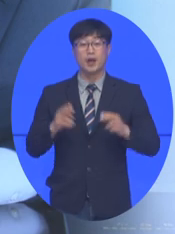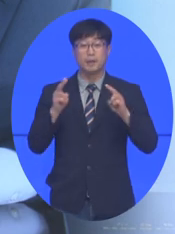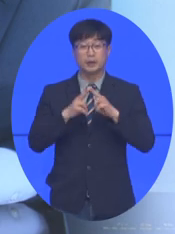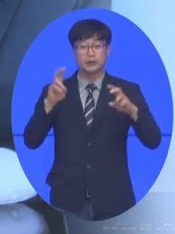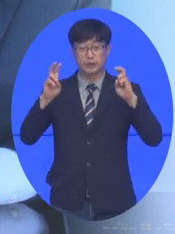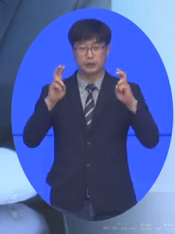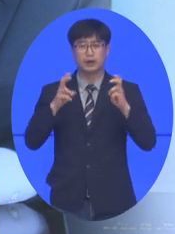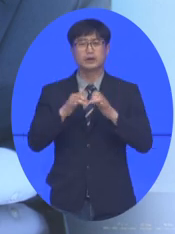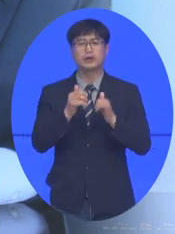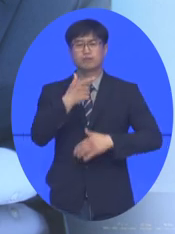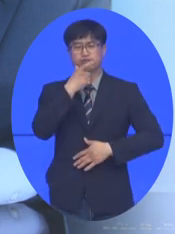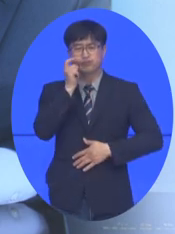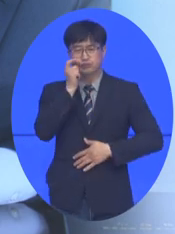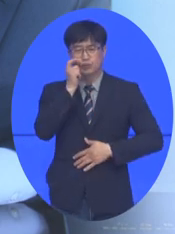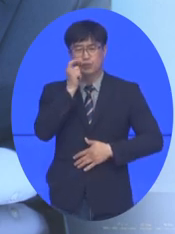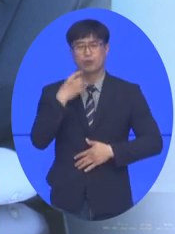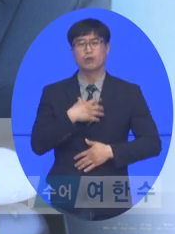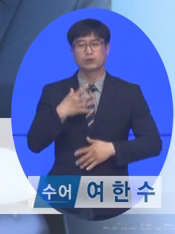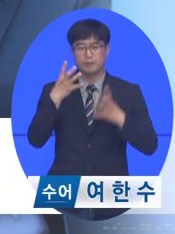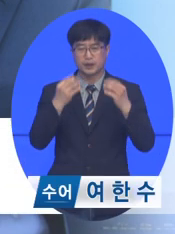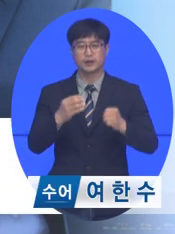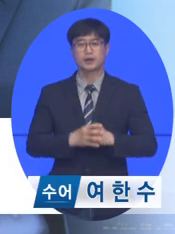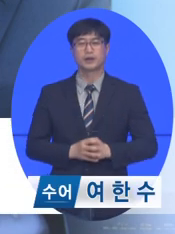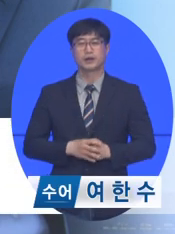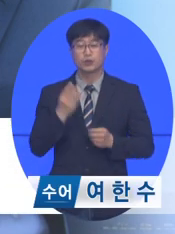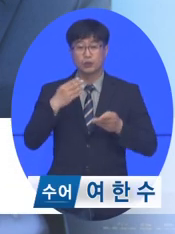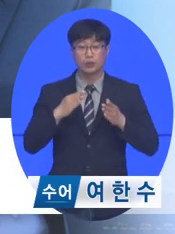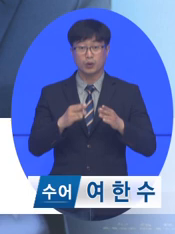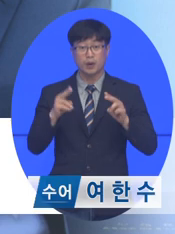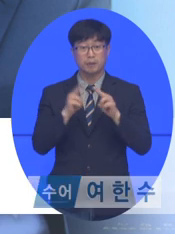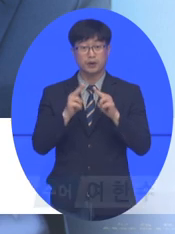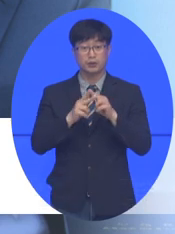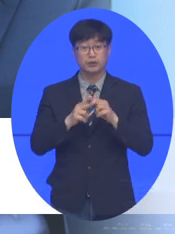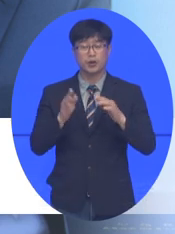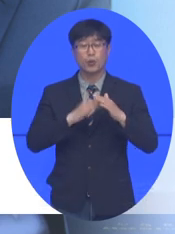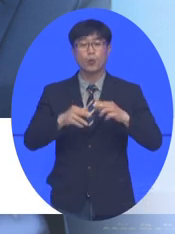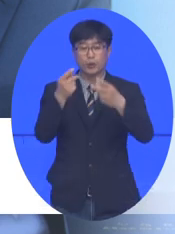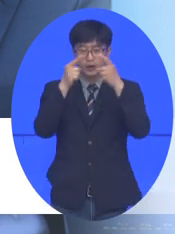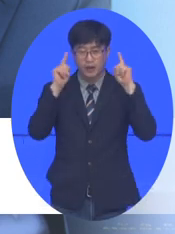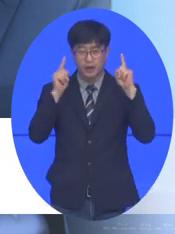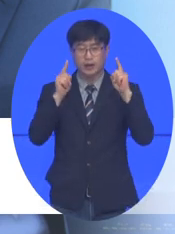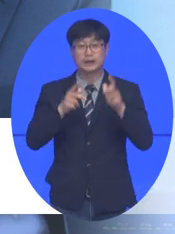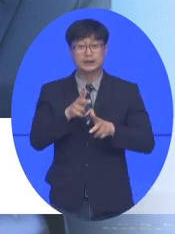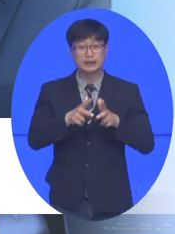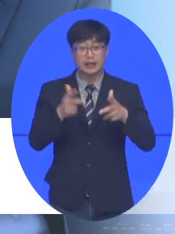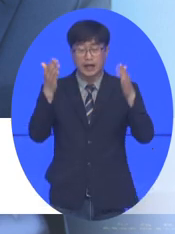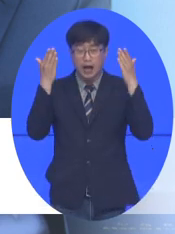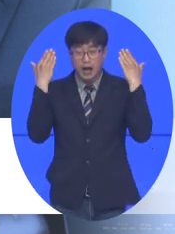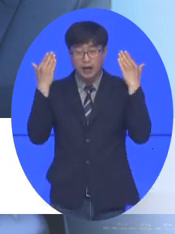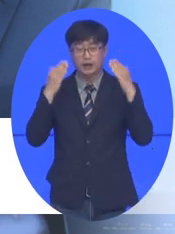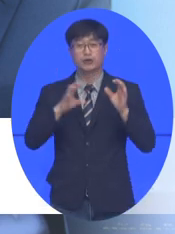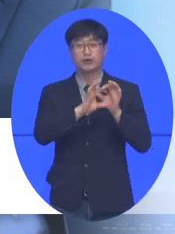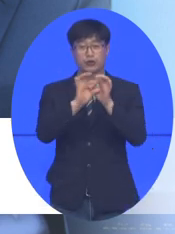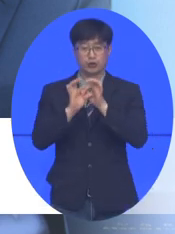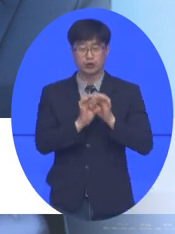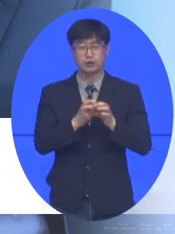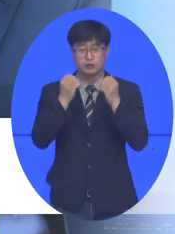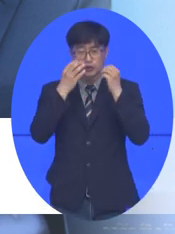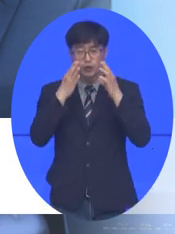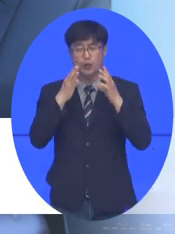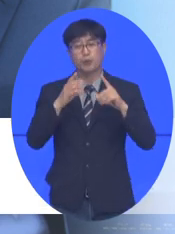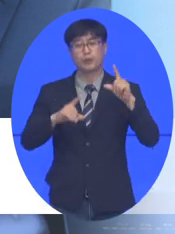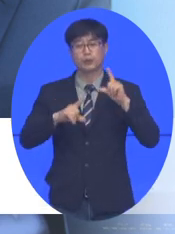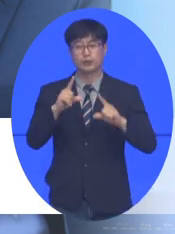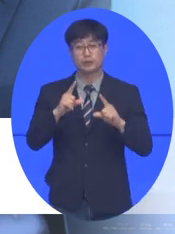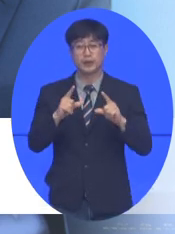반도체 기업들이 인력난으로 시름이 깊습니다. 경기도는 반도체 공유대학 등 사당연관이 새로운 형식의 다양한 인력